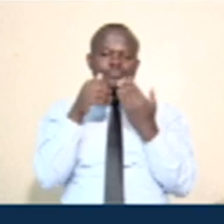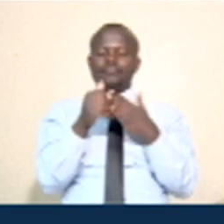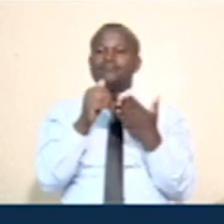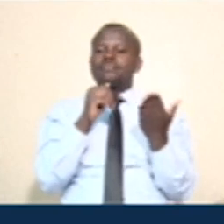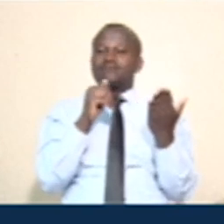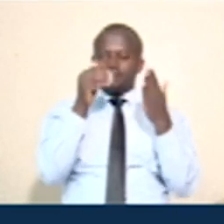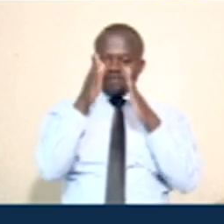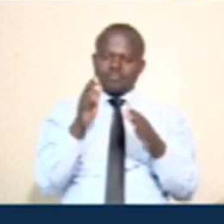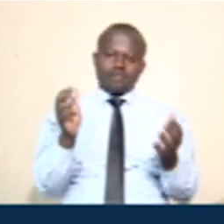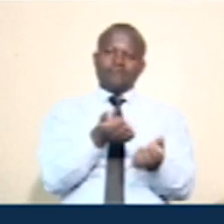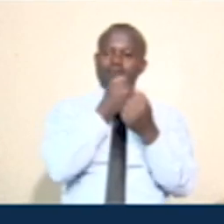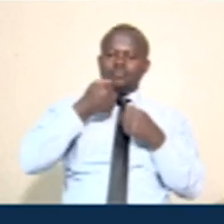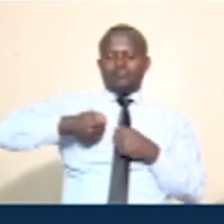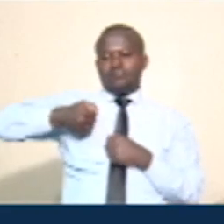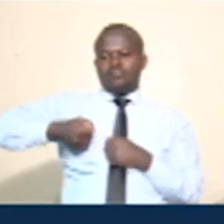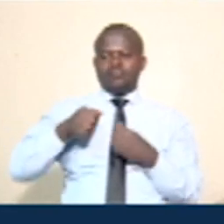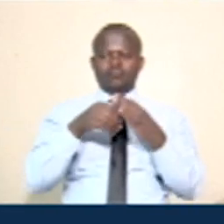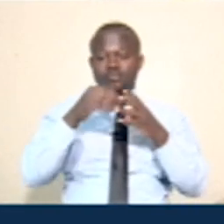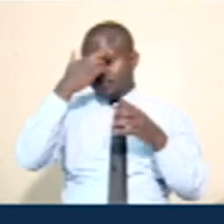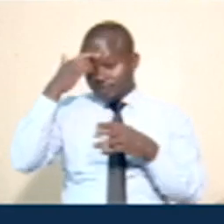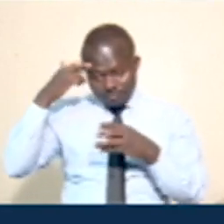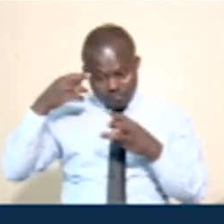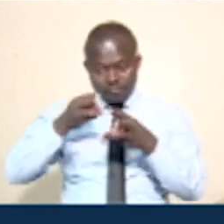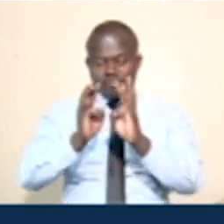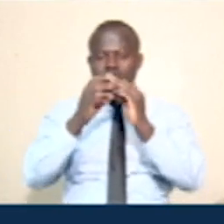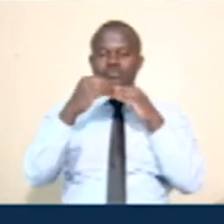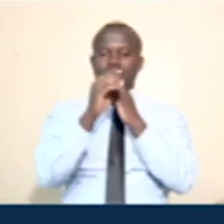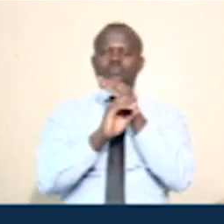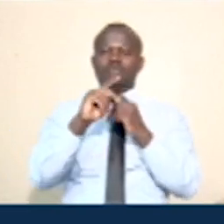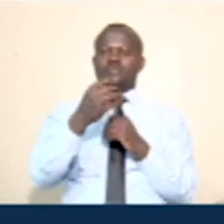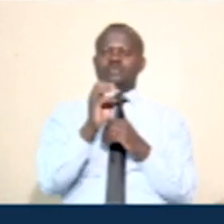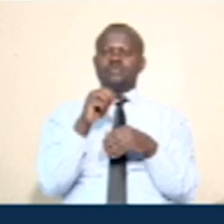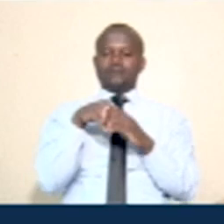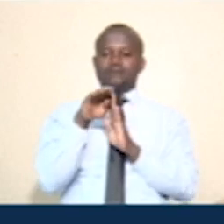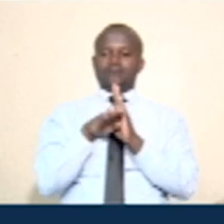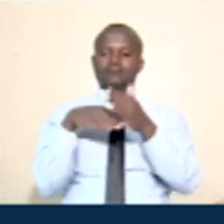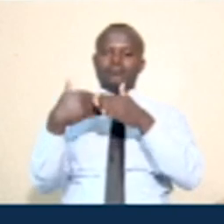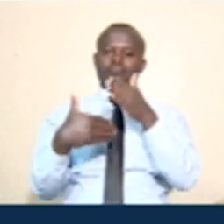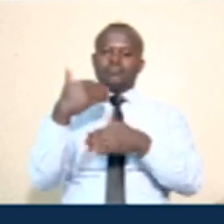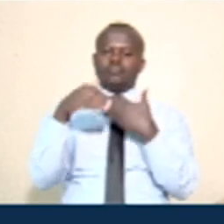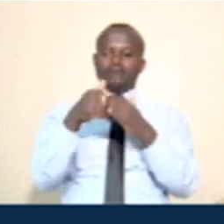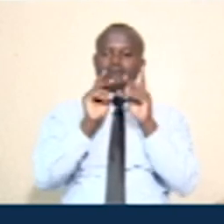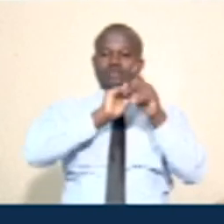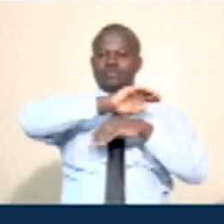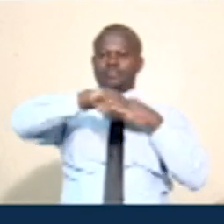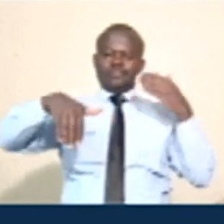udushikuza isakoshi akaba ari muri urwo rwego rero ubuyobozi bw'akarere ka Ngoma muri gahunda nyine yo kwegereza